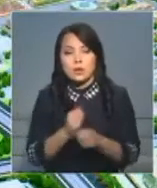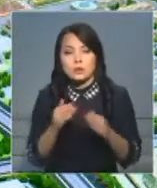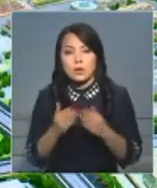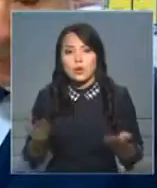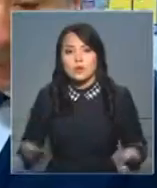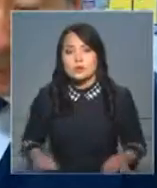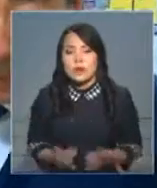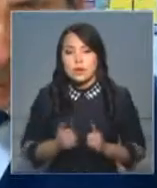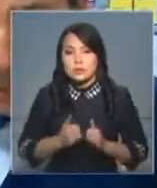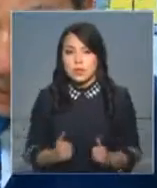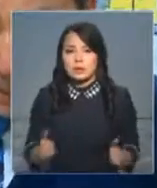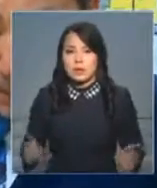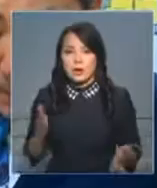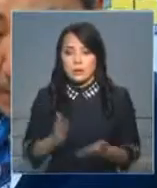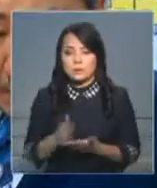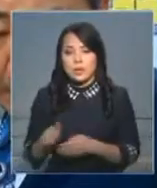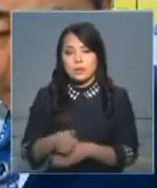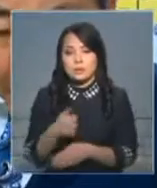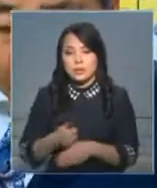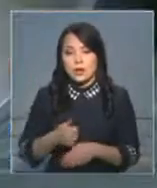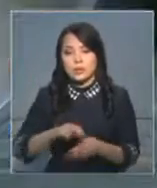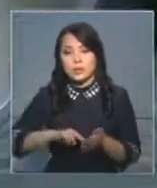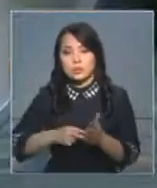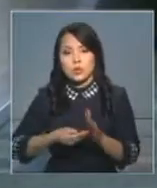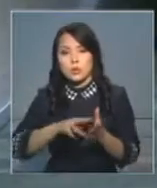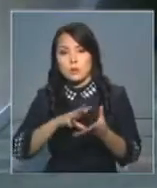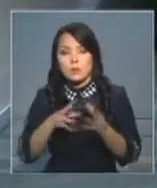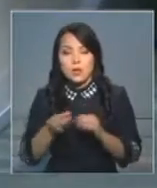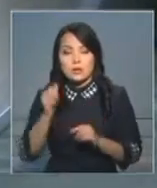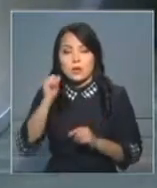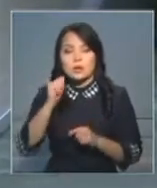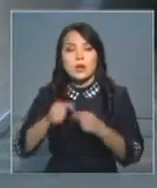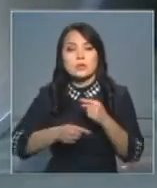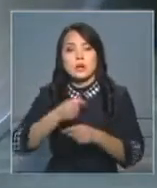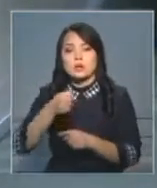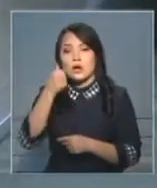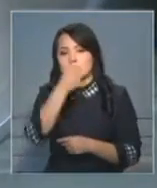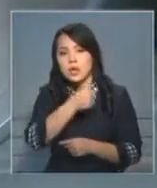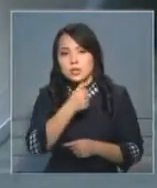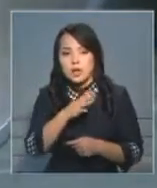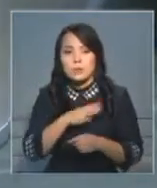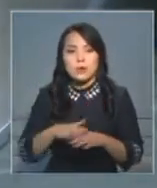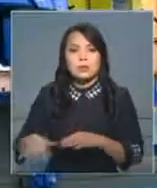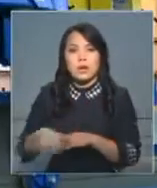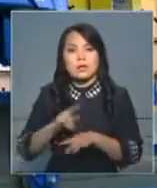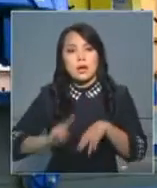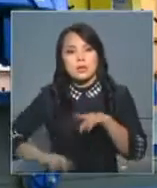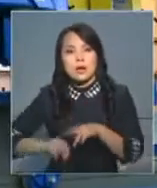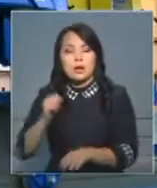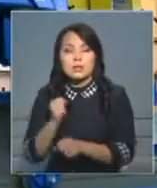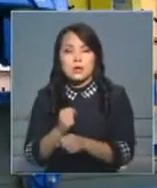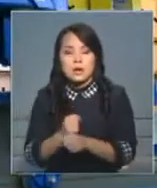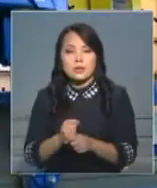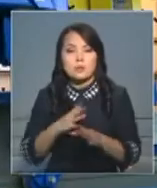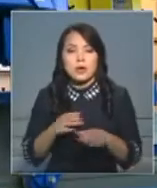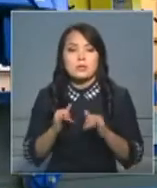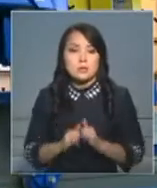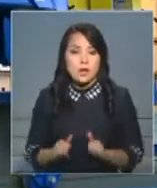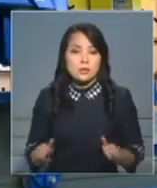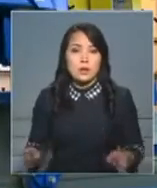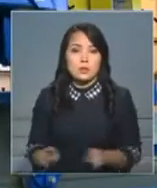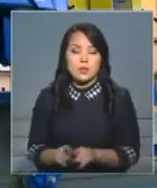құрылысы қарқын алып келеді. Бас жоспар бойынша алдағы жылдары Сырдың сол жағалауын игеру басталатынын ескерсек, комбинаттың